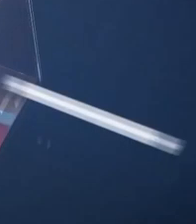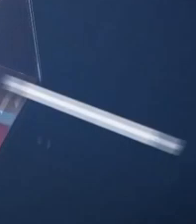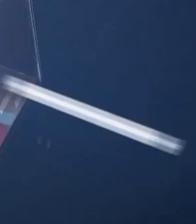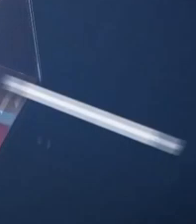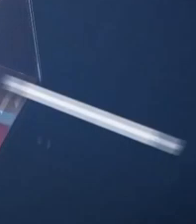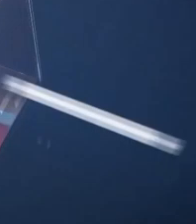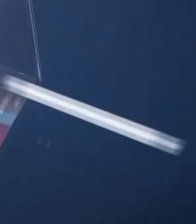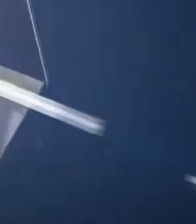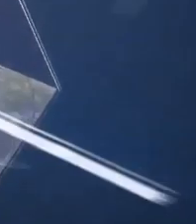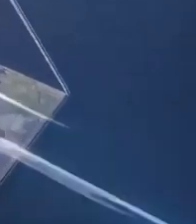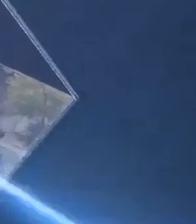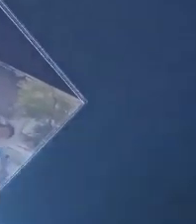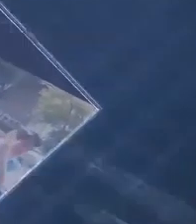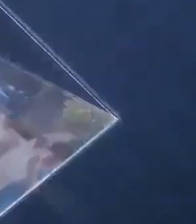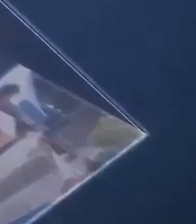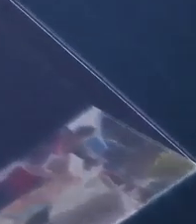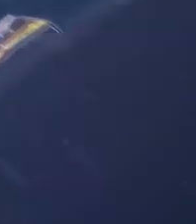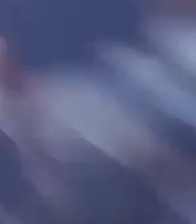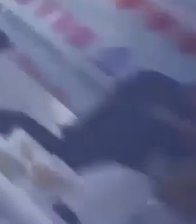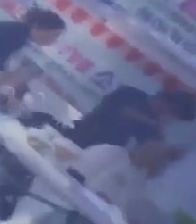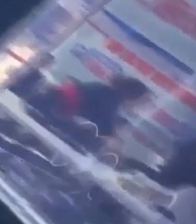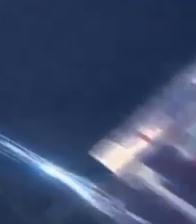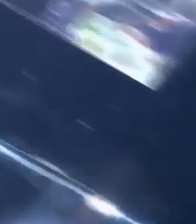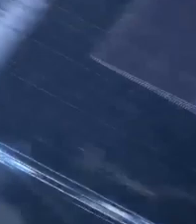홈페이지 또는 전자우편,